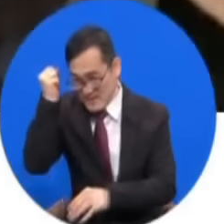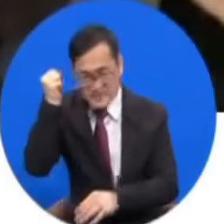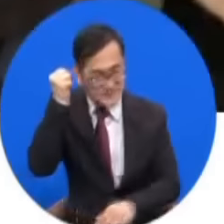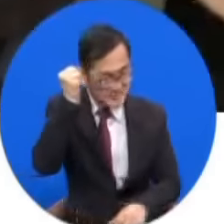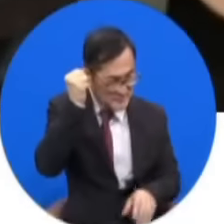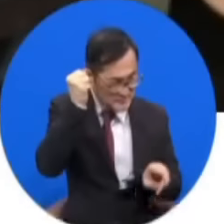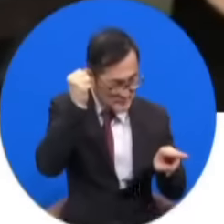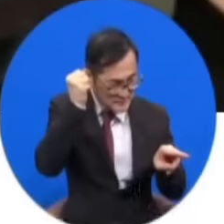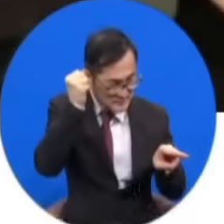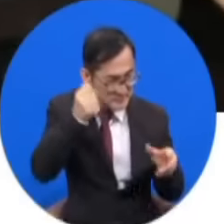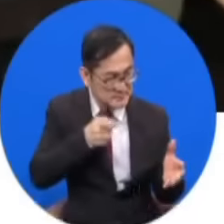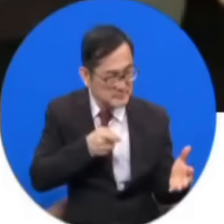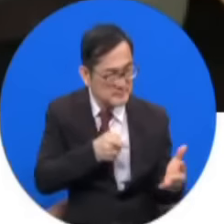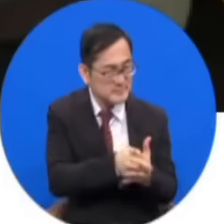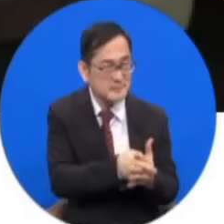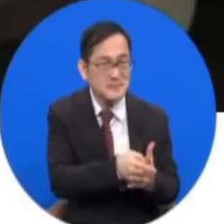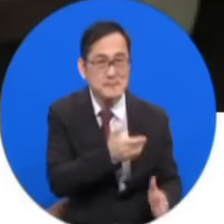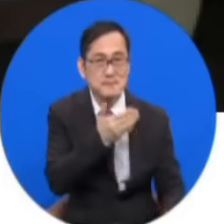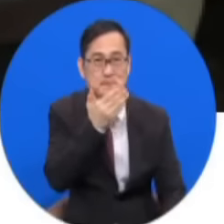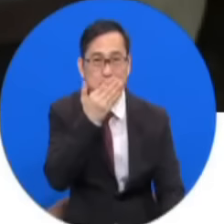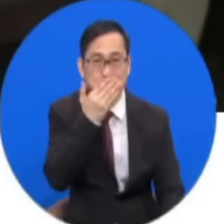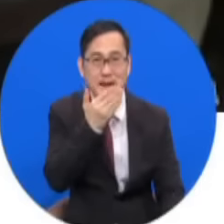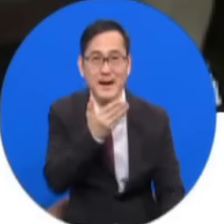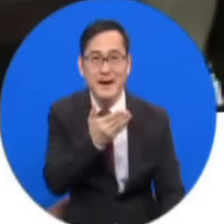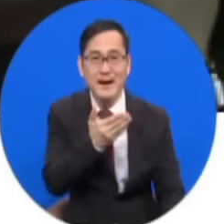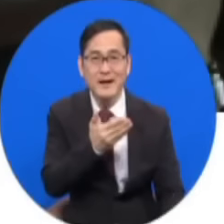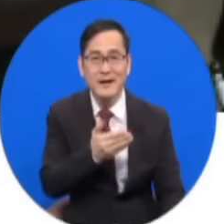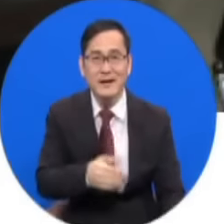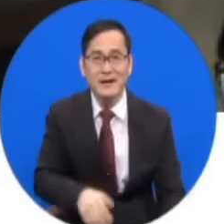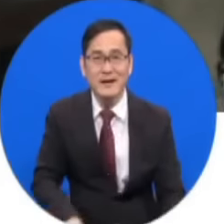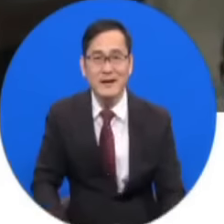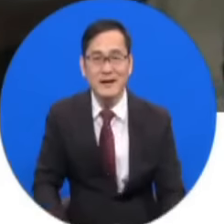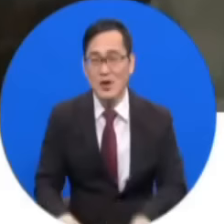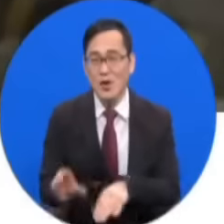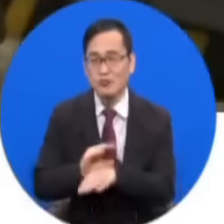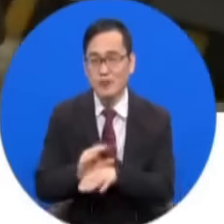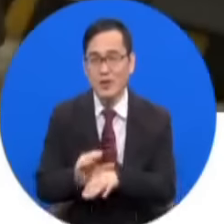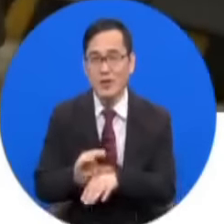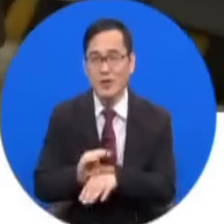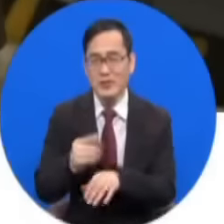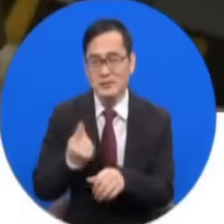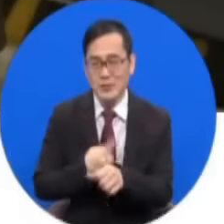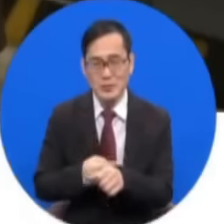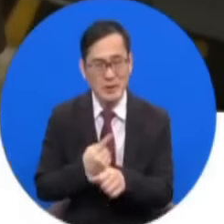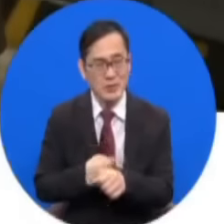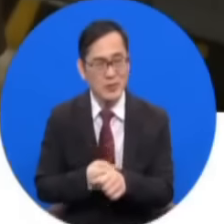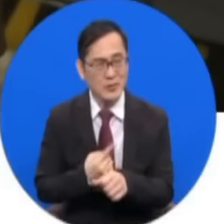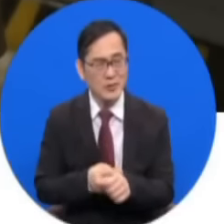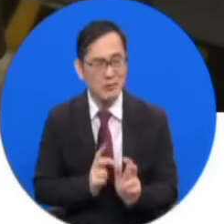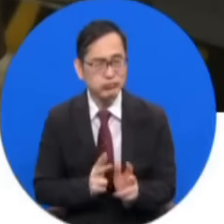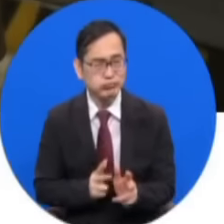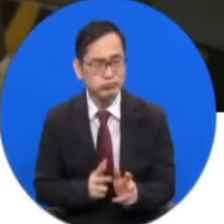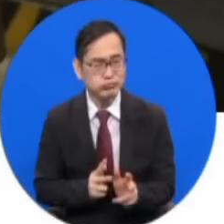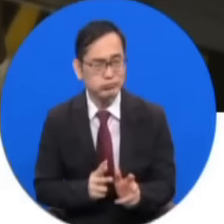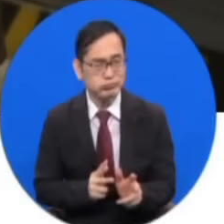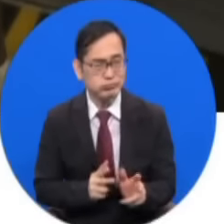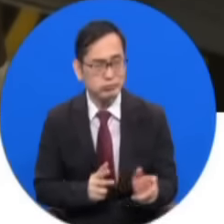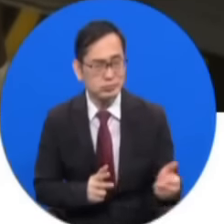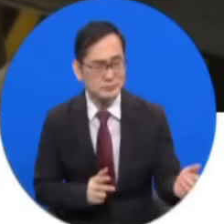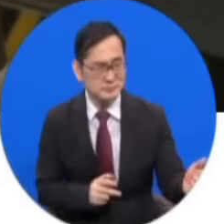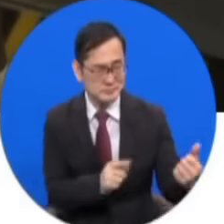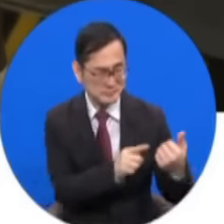몽골 인인지 러시아인 있지 알 수가 없거든요 그걸 굉장히 빠른 속도로 막 조회했을 때 걸렸다는 거거든요 그러니까 그